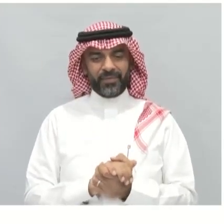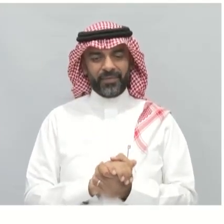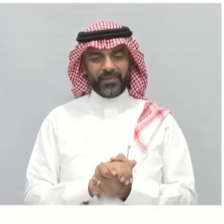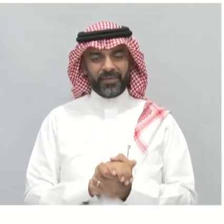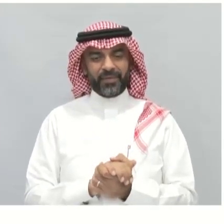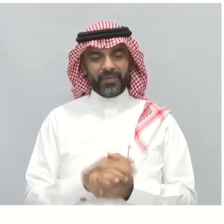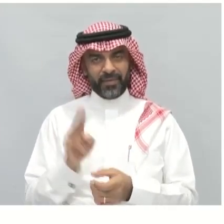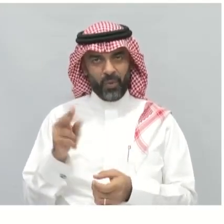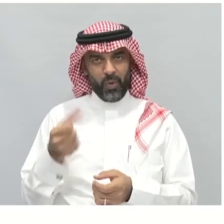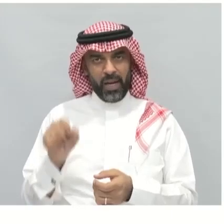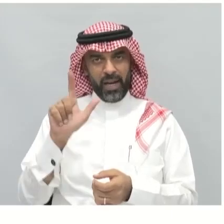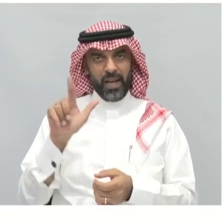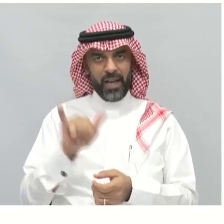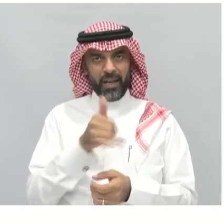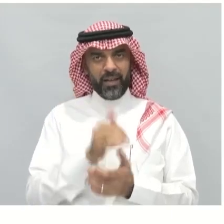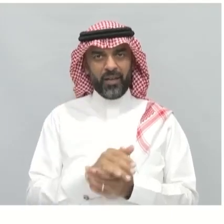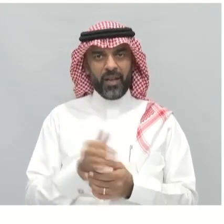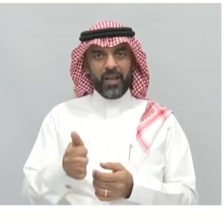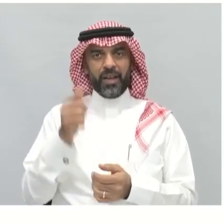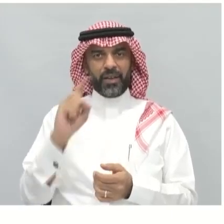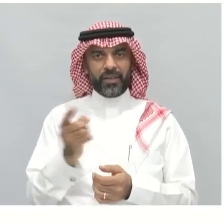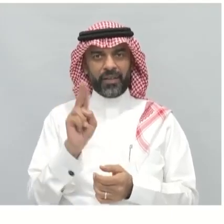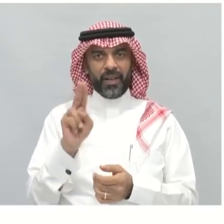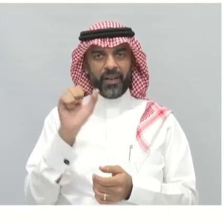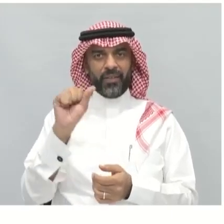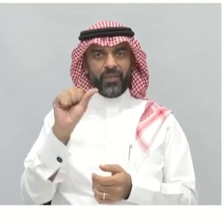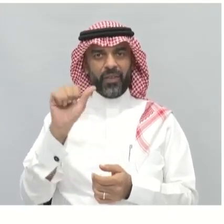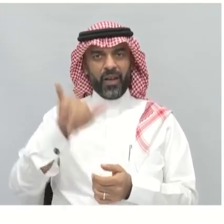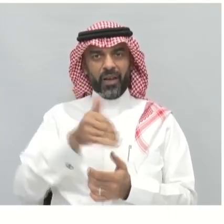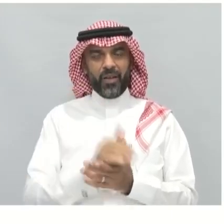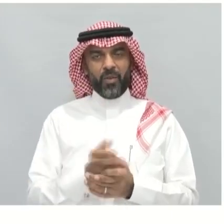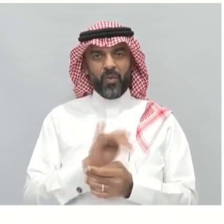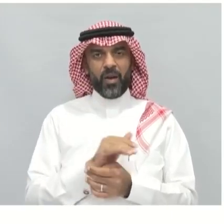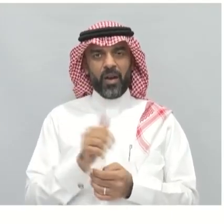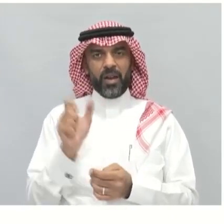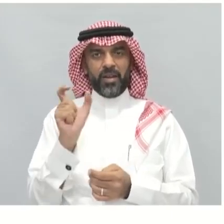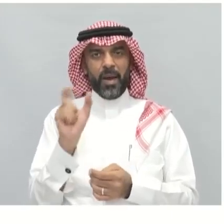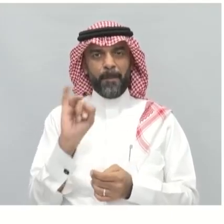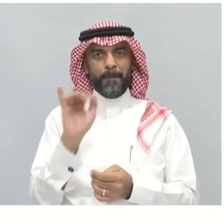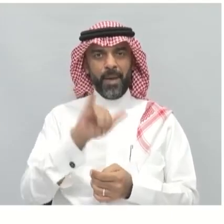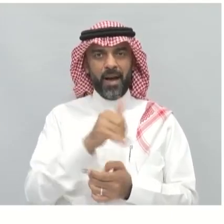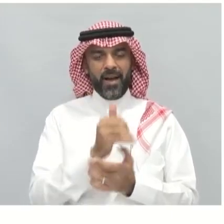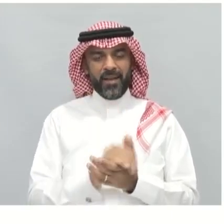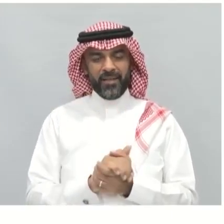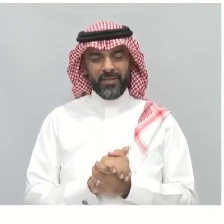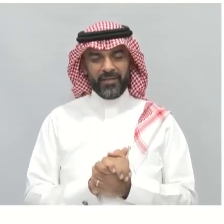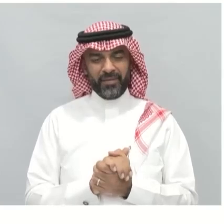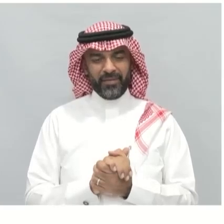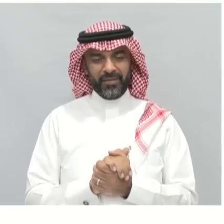اذا هو الفعل تولى وارتضى وايضا نم الفعل